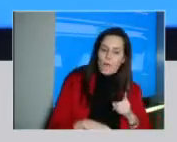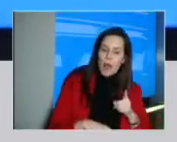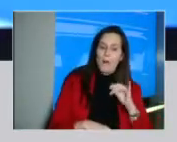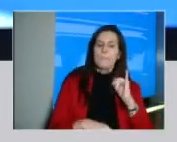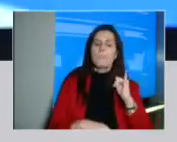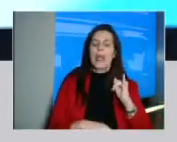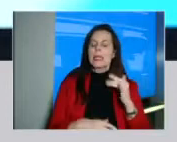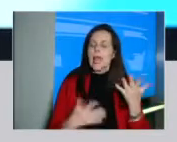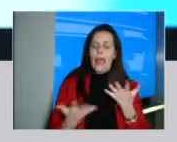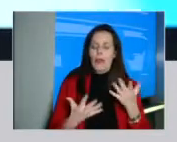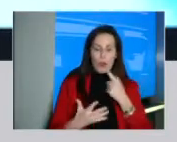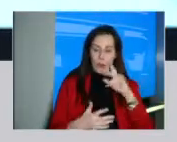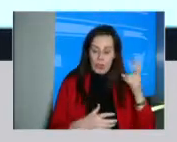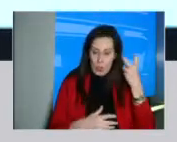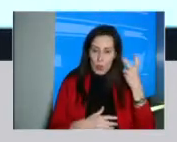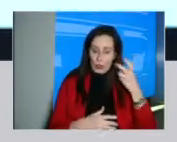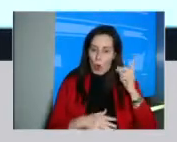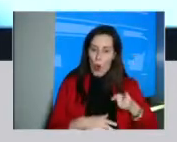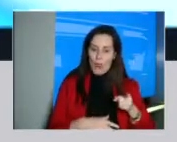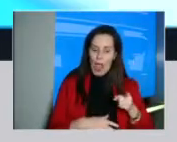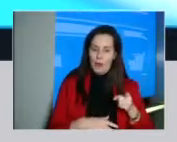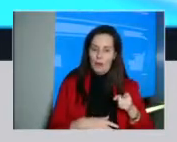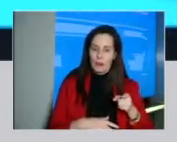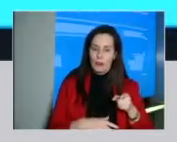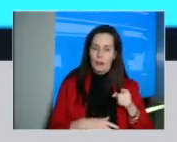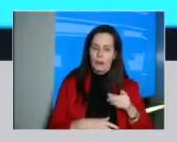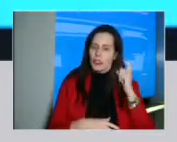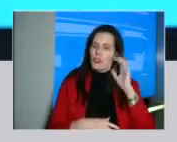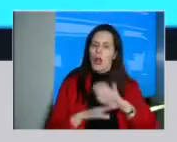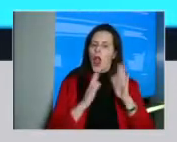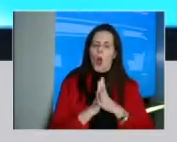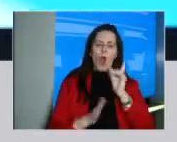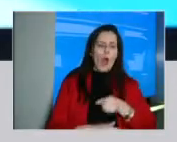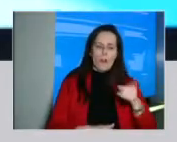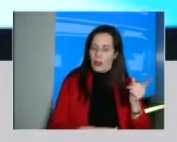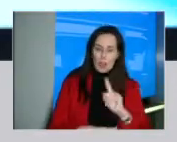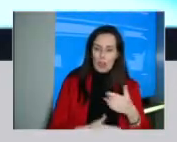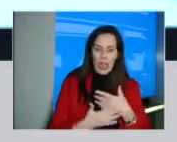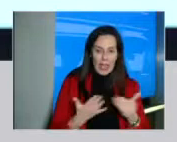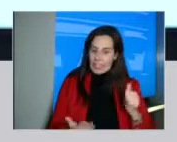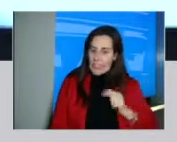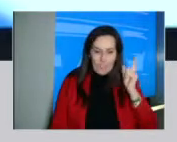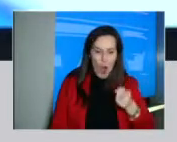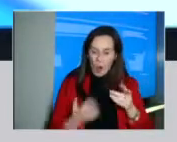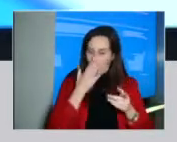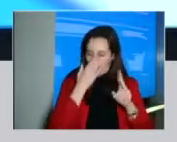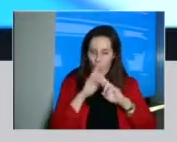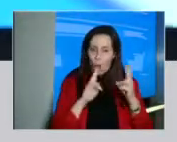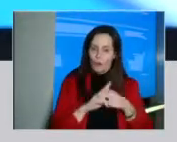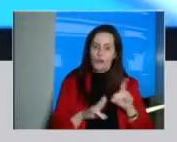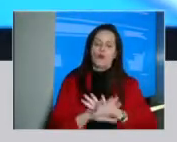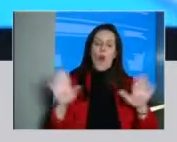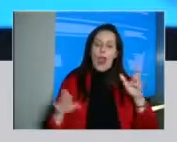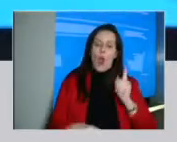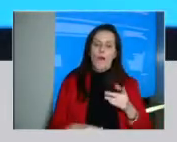ובאיזה תמהיל, כי כשמדברים על גיוס חובה, נשמע כאילו הכל חובה, אבל זה לא, אין צבא חובה בעולם שהוא רק